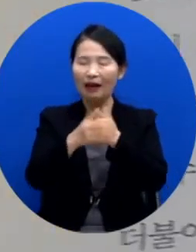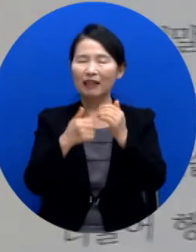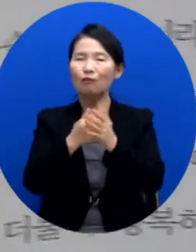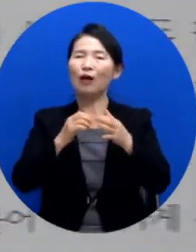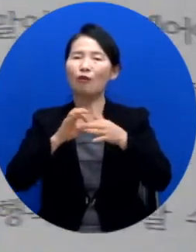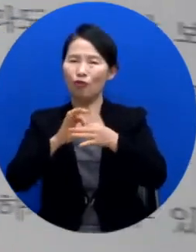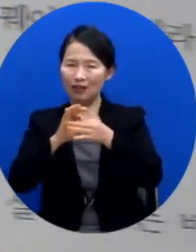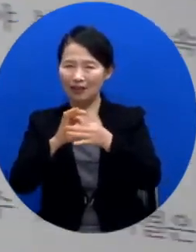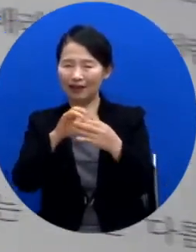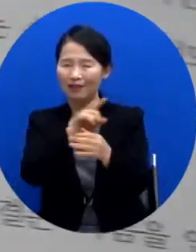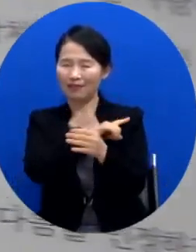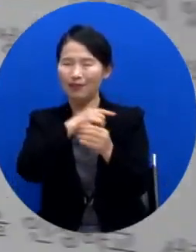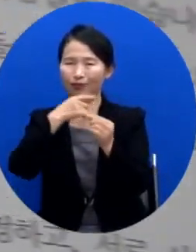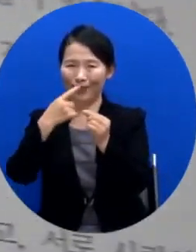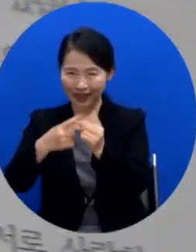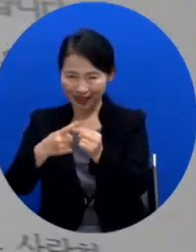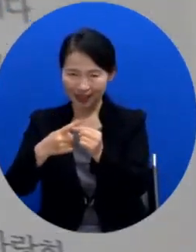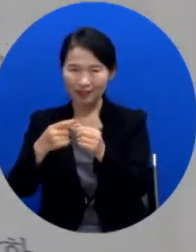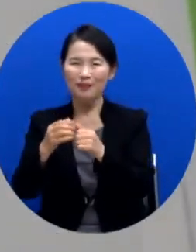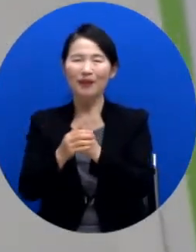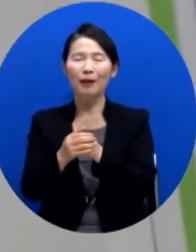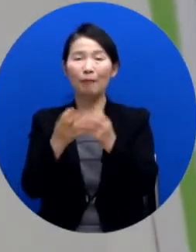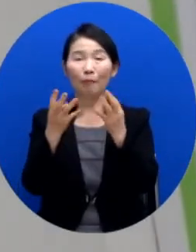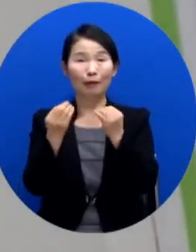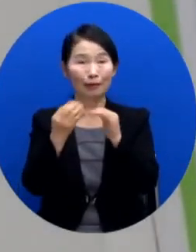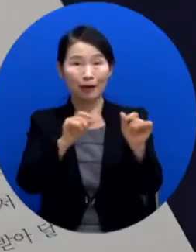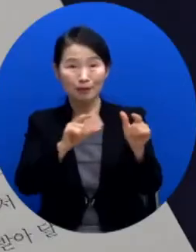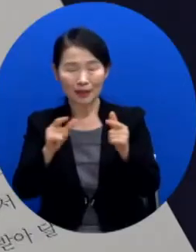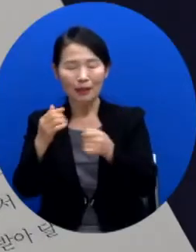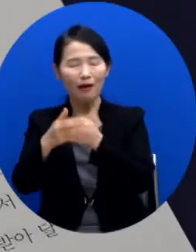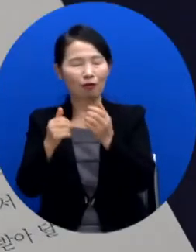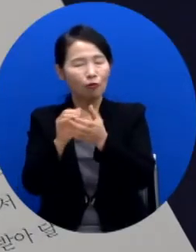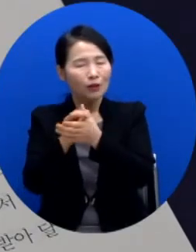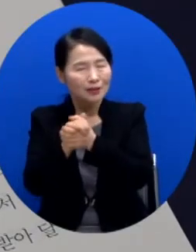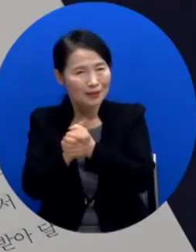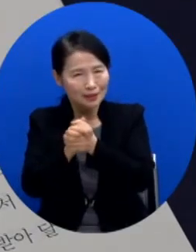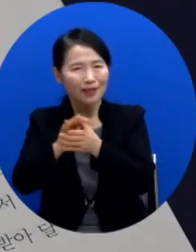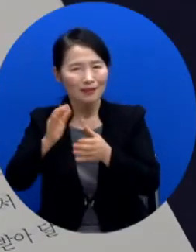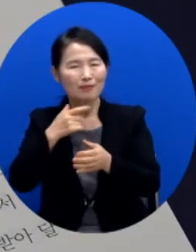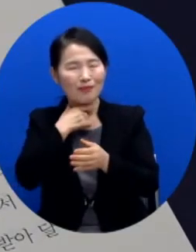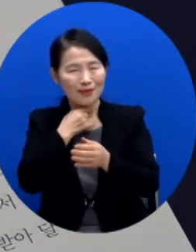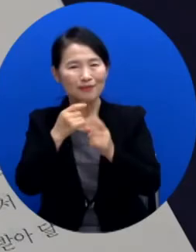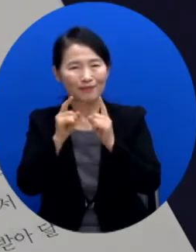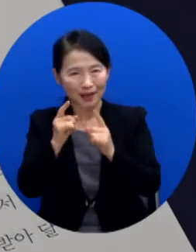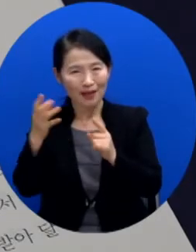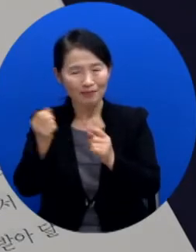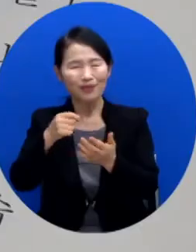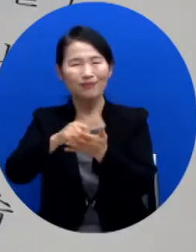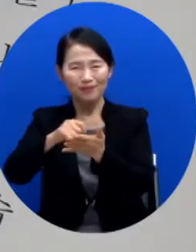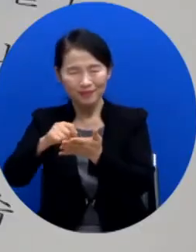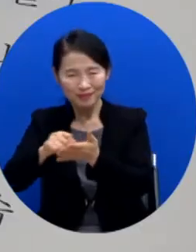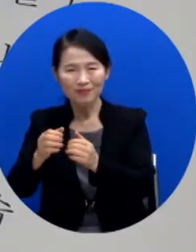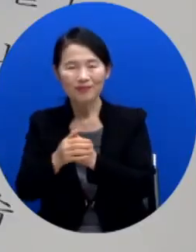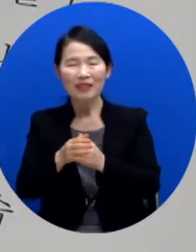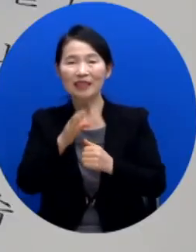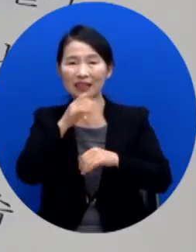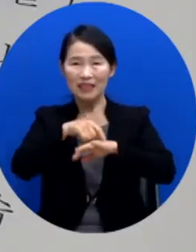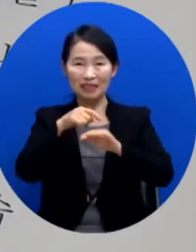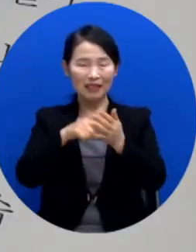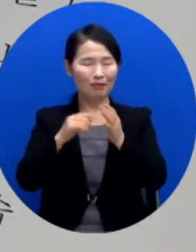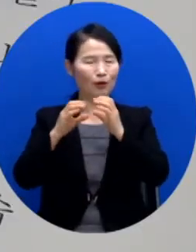거라며 많은 이들이 하나님과 더욱 친해지길 바라는 마음에 책을 썼다고 밝혔습니다. 진심과 소통의 자세로 쓴